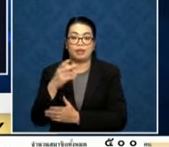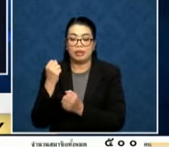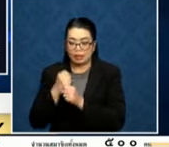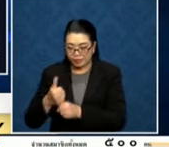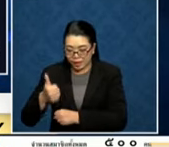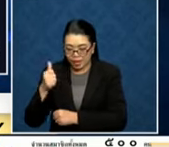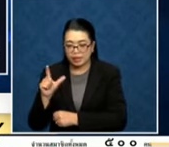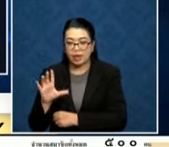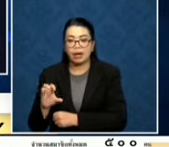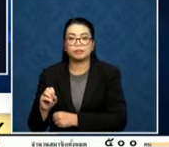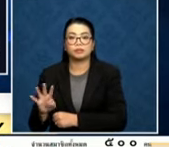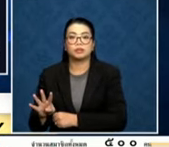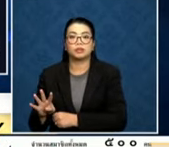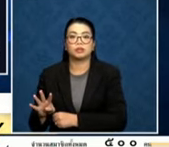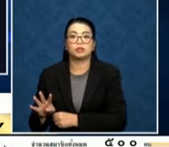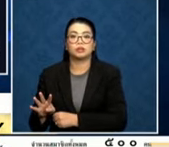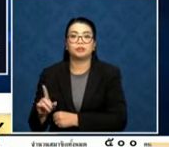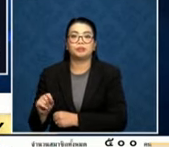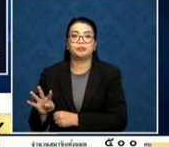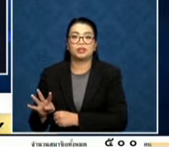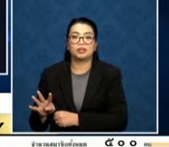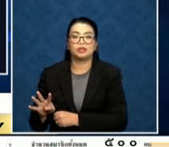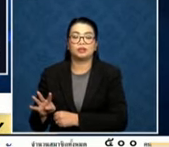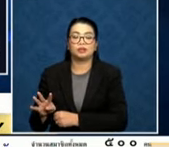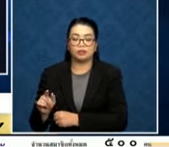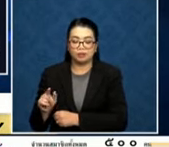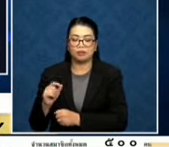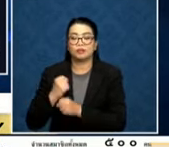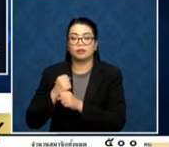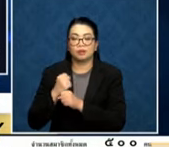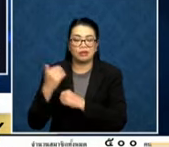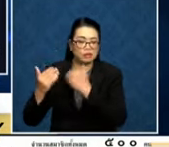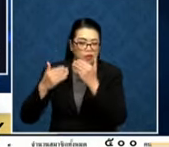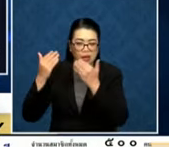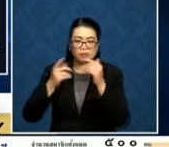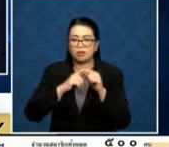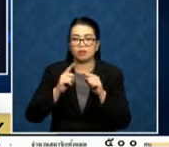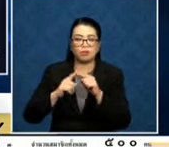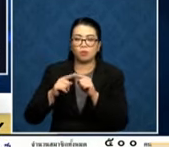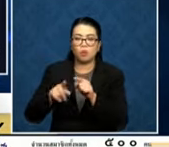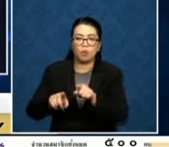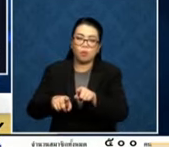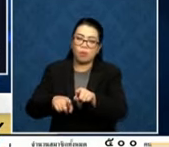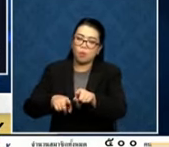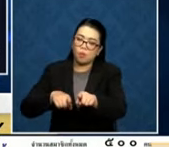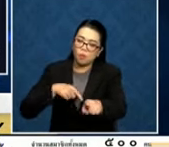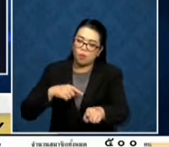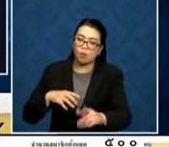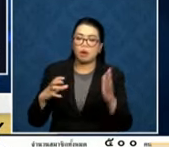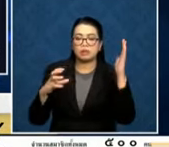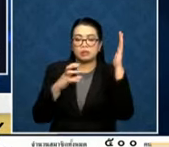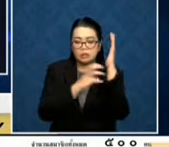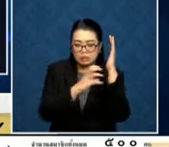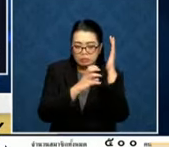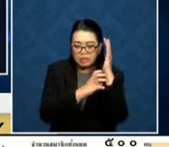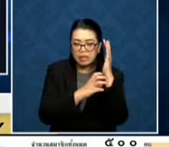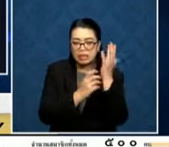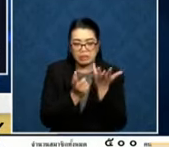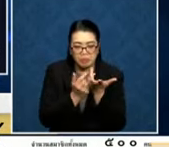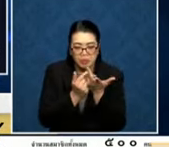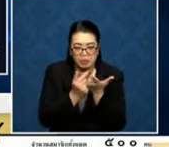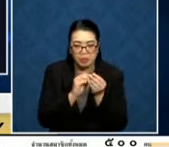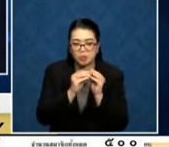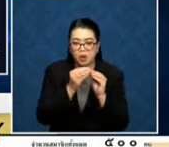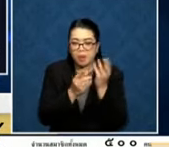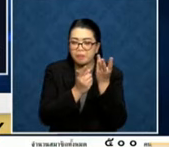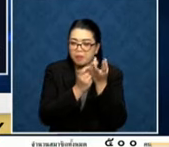ไหนฮะส่วนการดำเนินงานอื่นๆก็ช้าเหลือเกินครับการติดตั้งสมตอีกเช่นเคยครับที่ถ้า